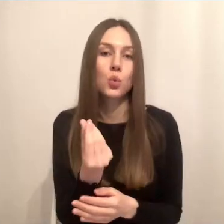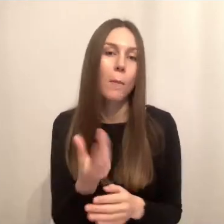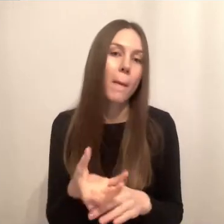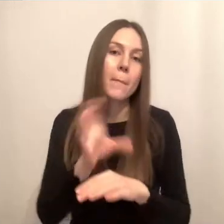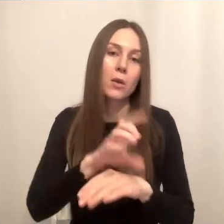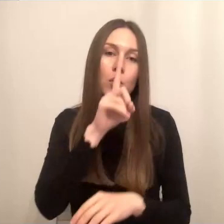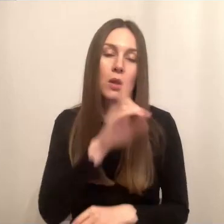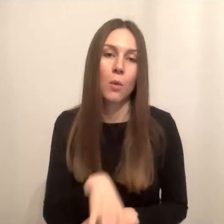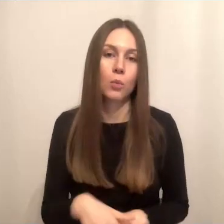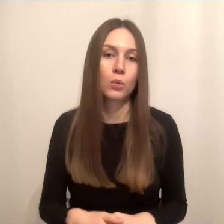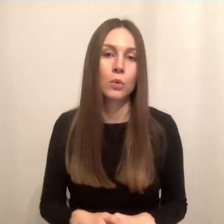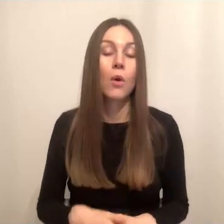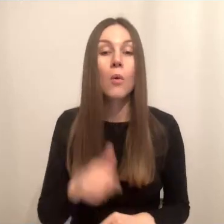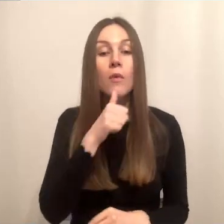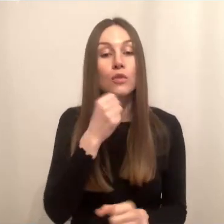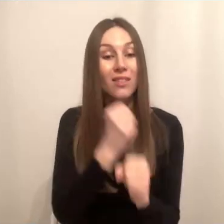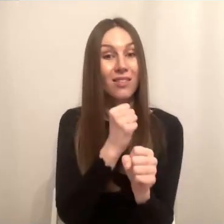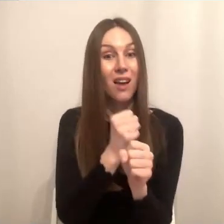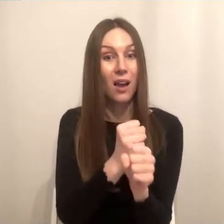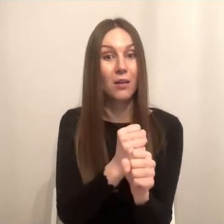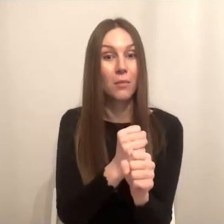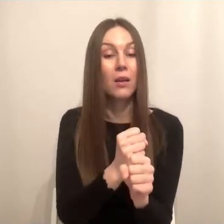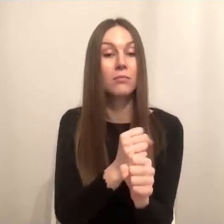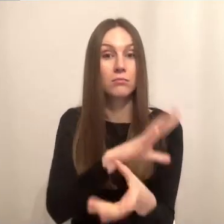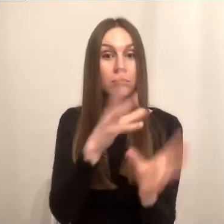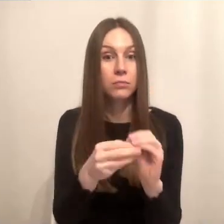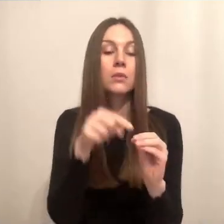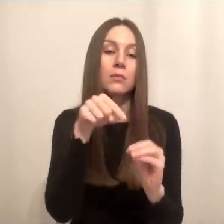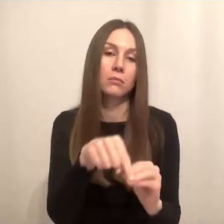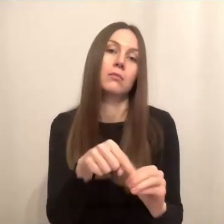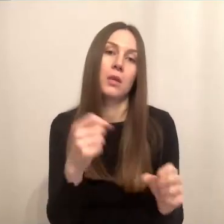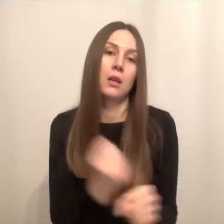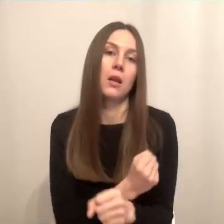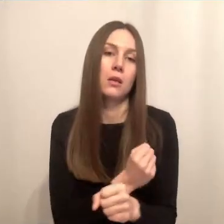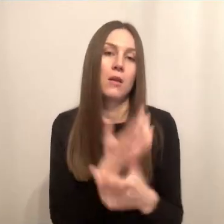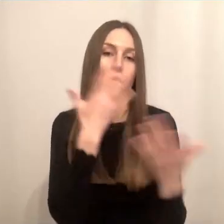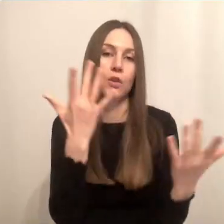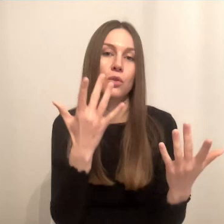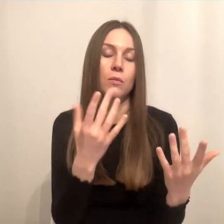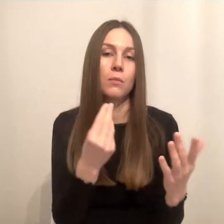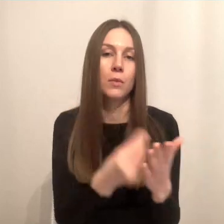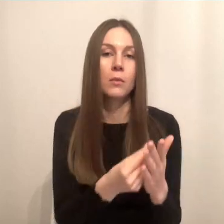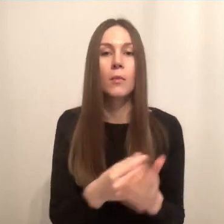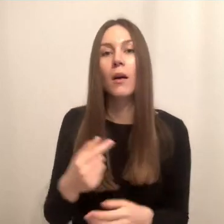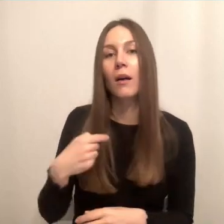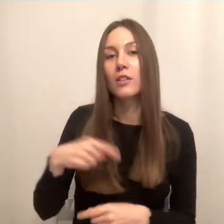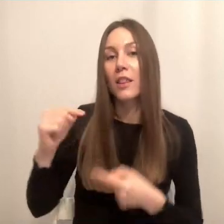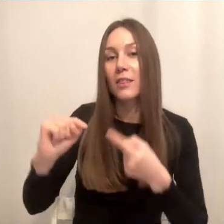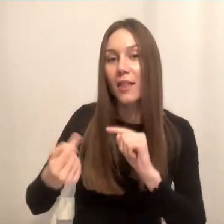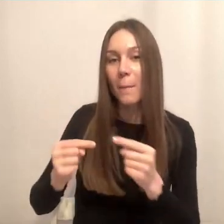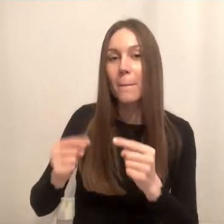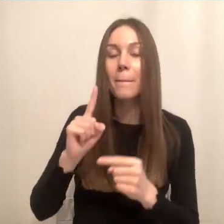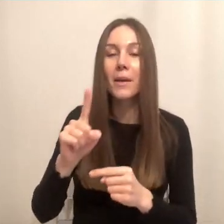paimti visą tą darbą, tai ir tada reikėtų viešųjų pirkimų. Gerai, aš esu debatų fanas, bet šitas formatas mums neleidžia